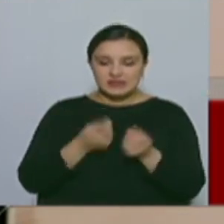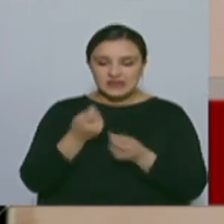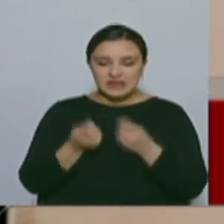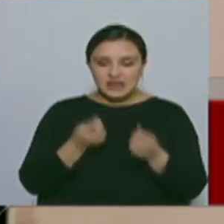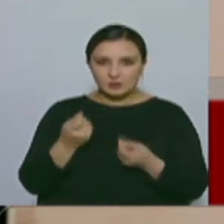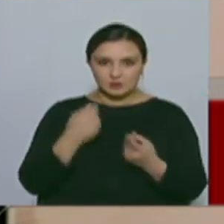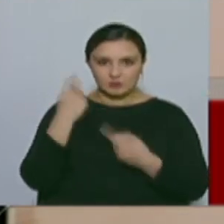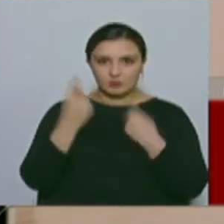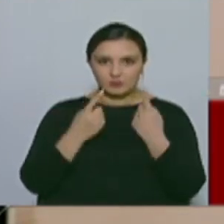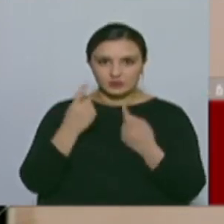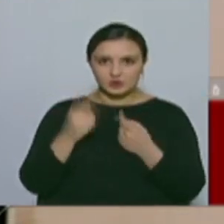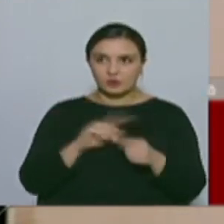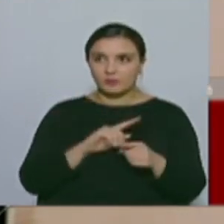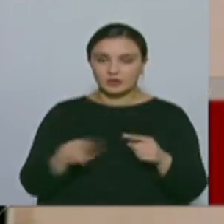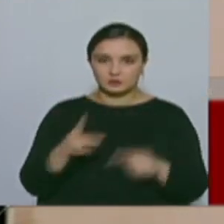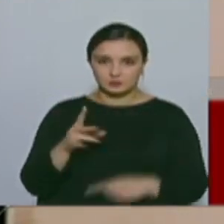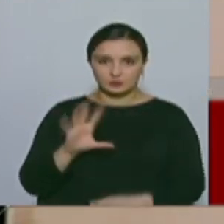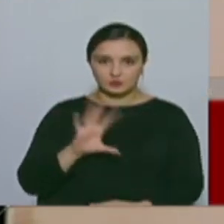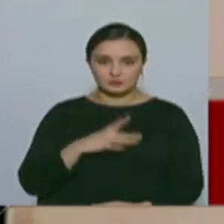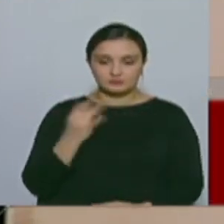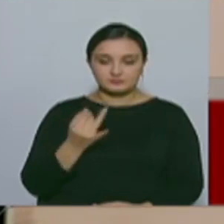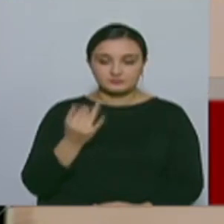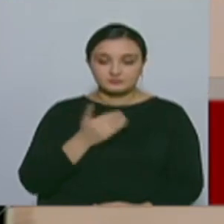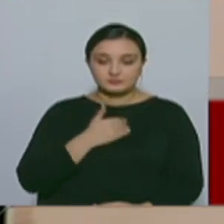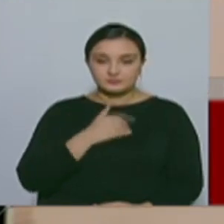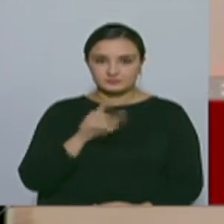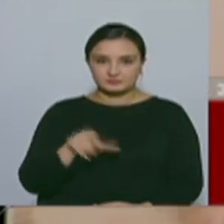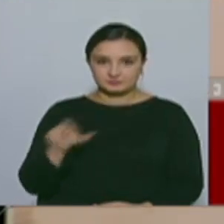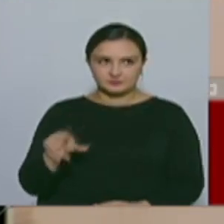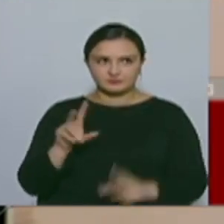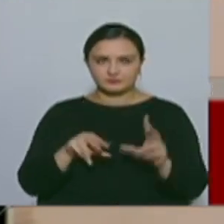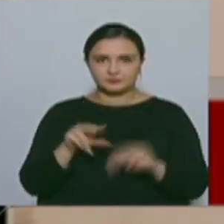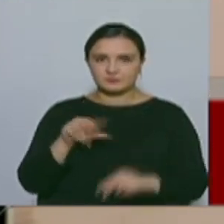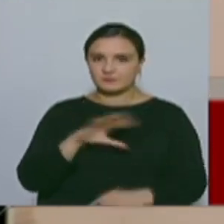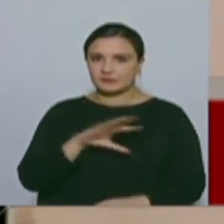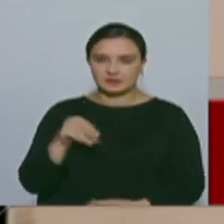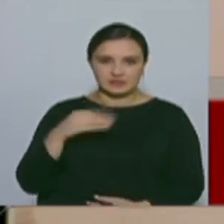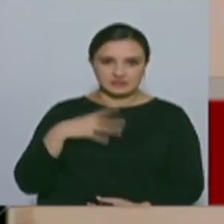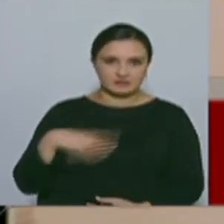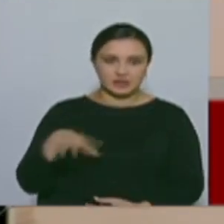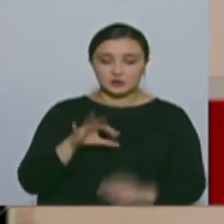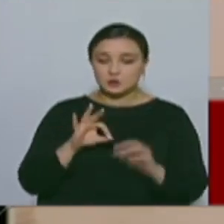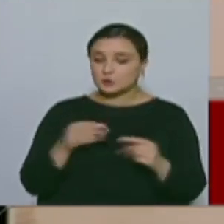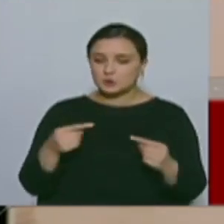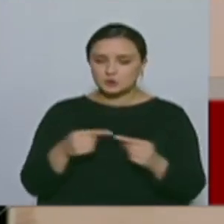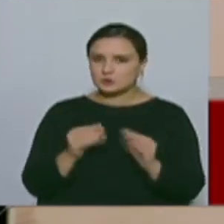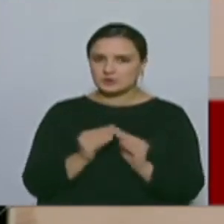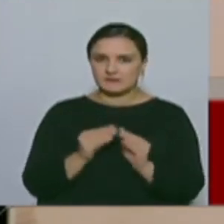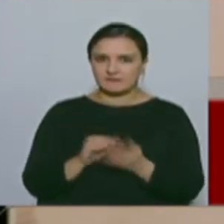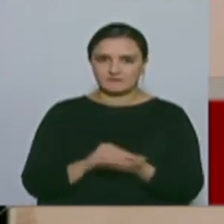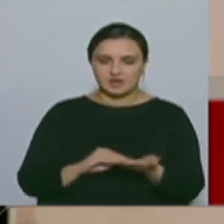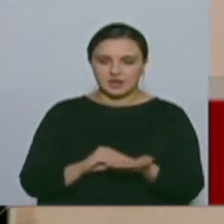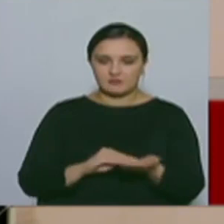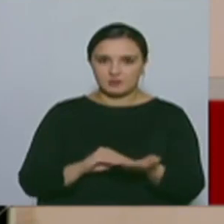დაწვრილებითი ინფორმაცია ოპერატიულად ჰქონდეთ დაინტერესებულ ადამიანებს, არა ფაქტურად მთელს ქვეყანას. ზუსტად იგივე გაიმეორა